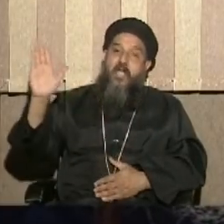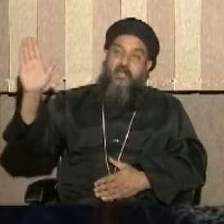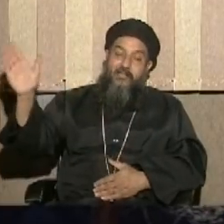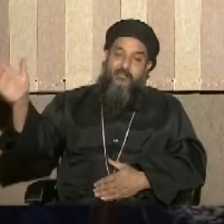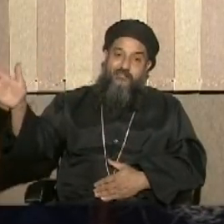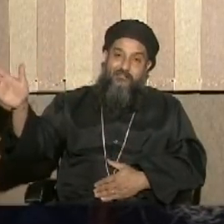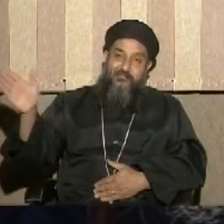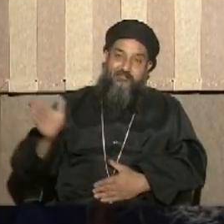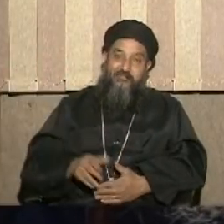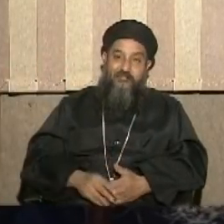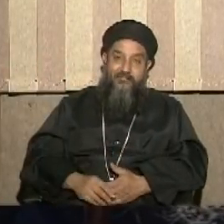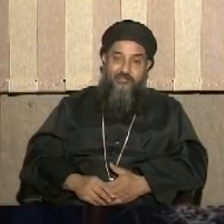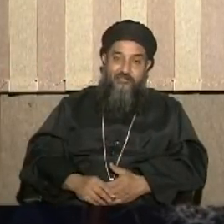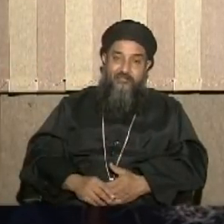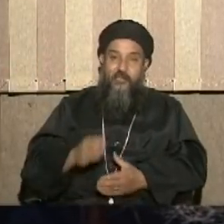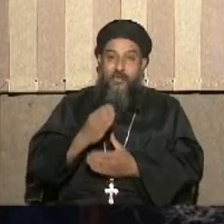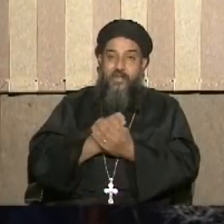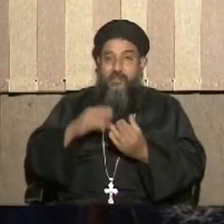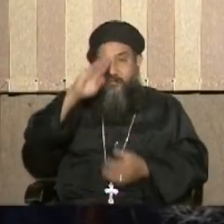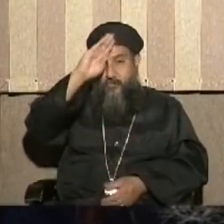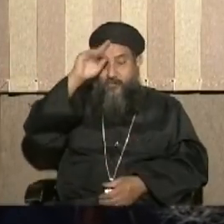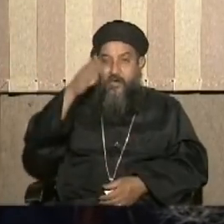وهناك